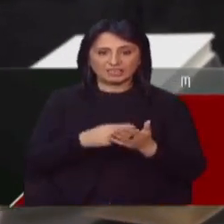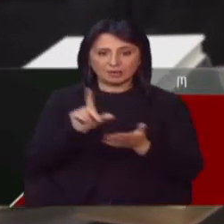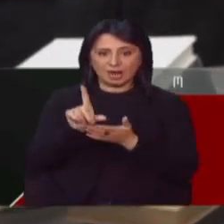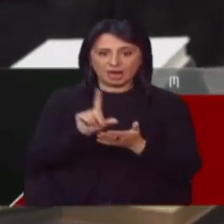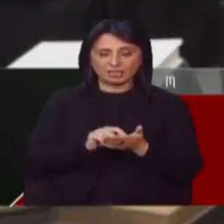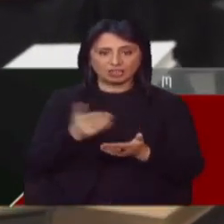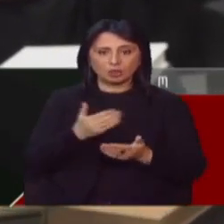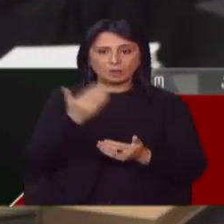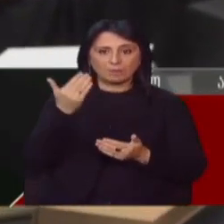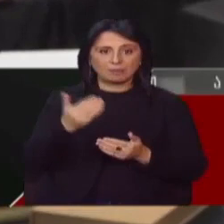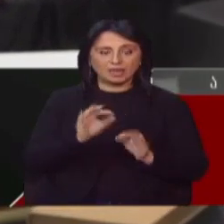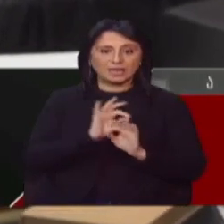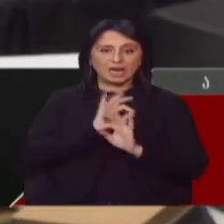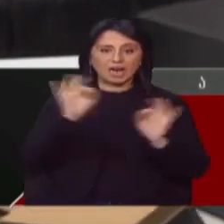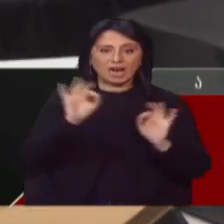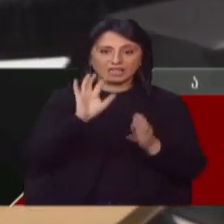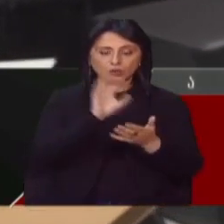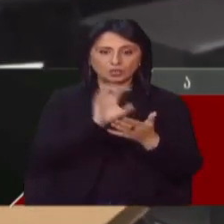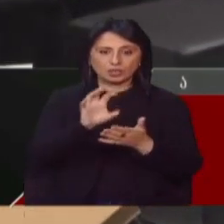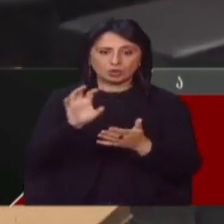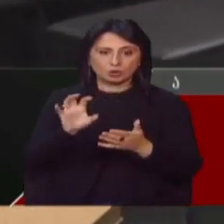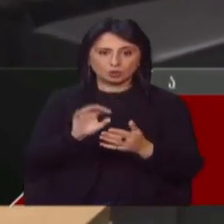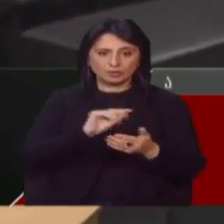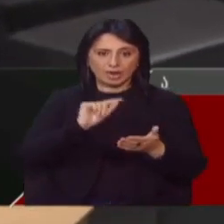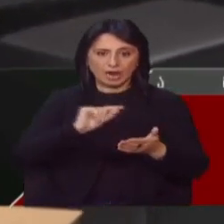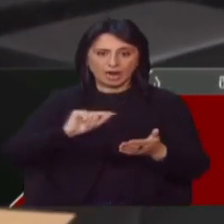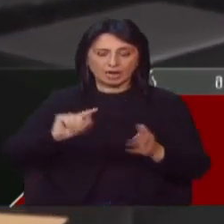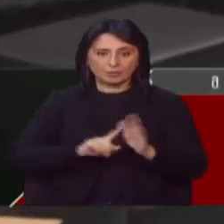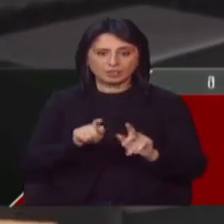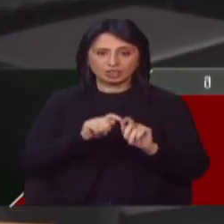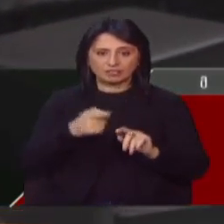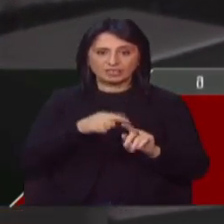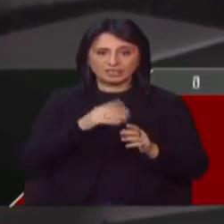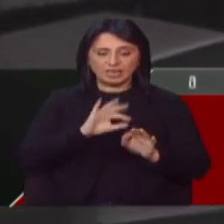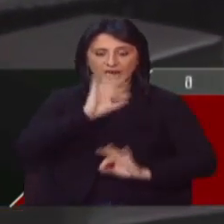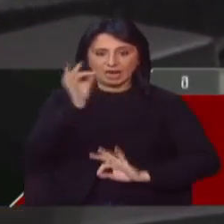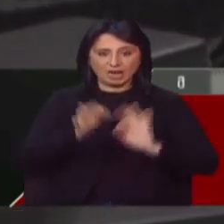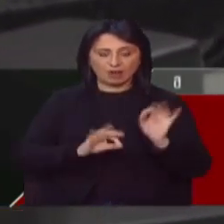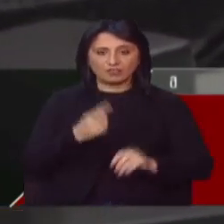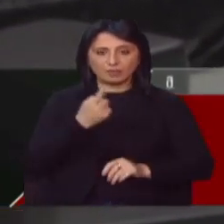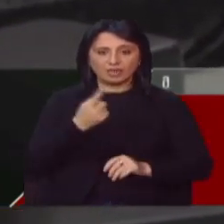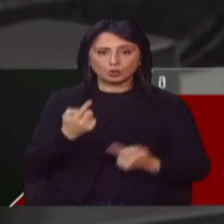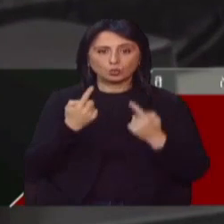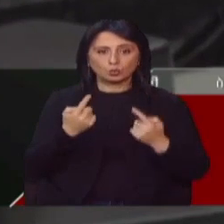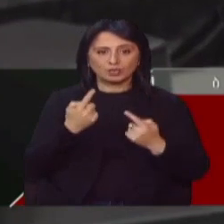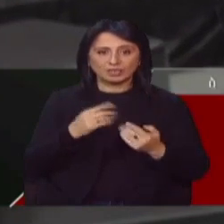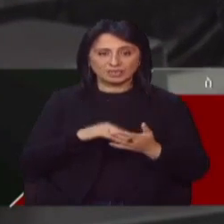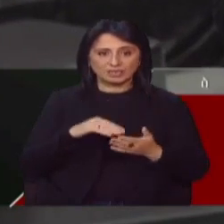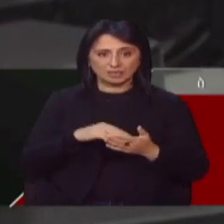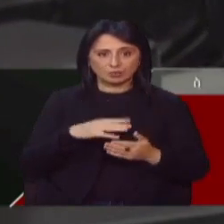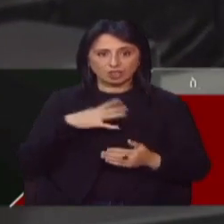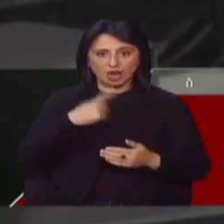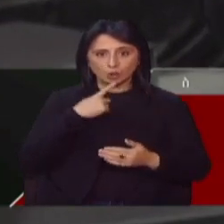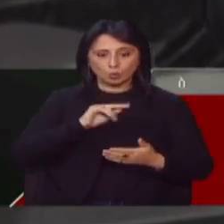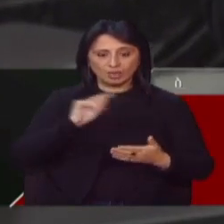ასლს, რომელიც მან გასაოცარი ილუსტრაციებით და კალიგრაფიით შექმნა. ეს არის ხელოვნების ერთ-ერთი უდიდესი ნიმუში. ქართულ